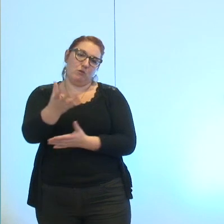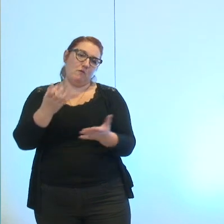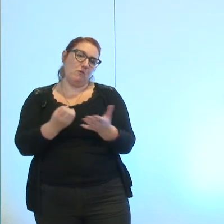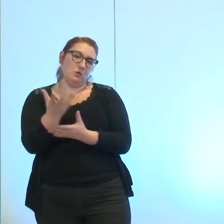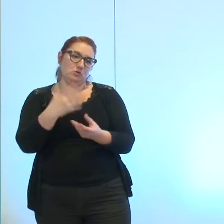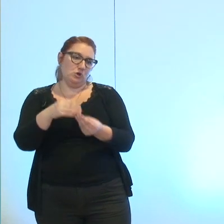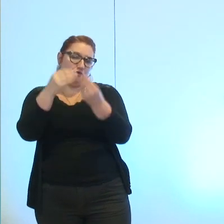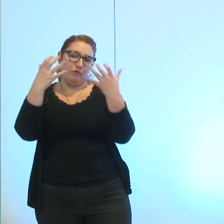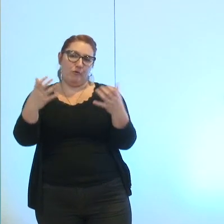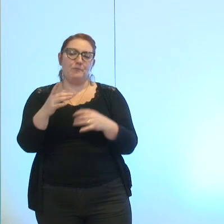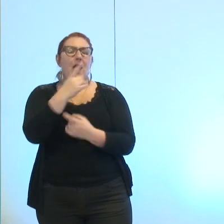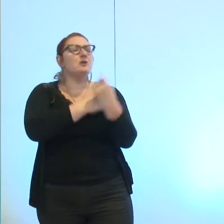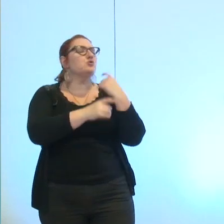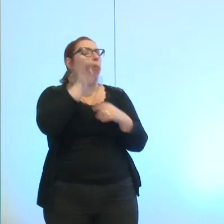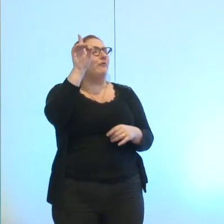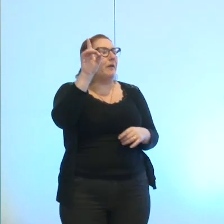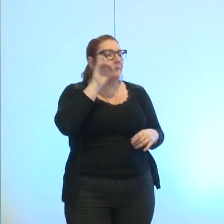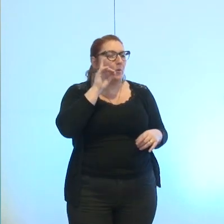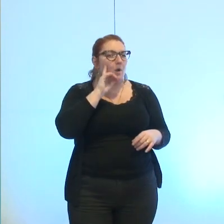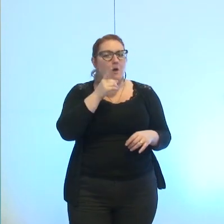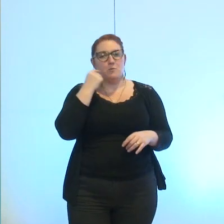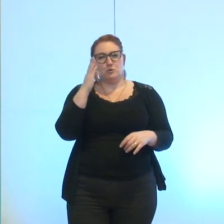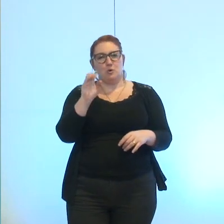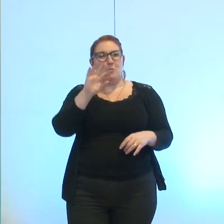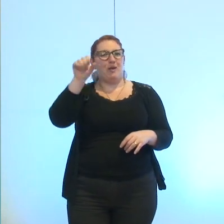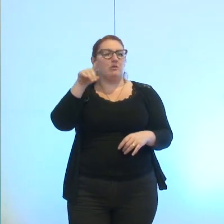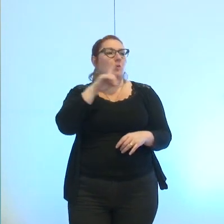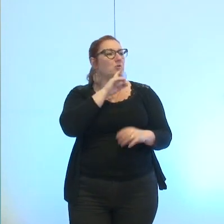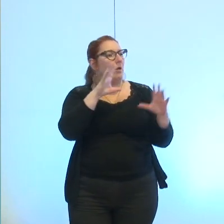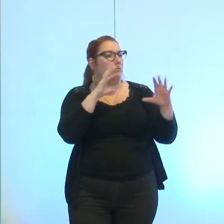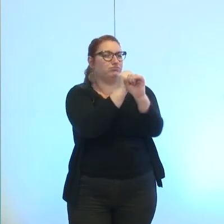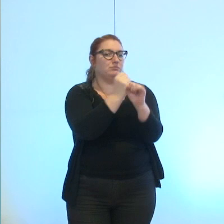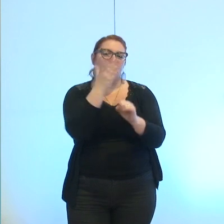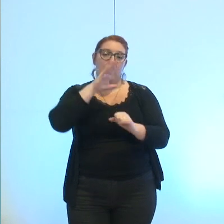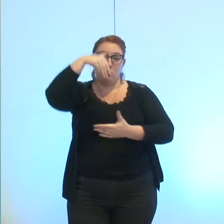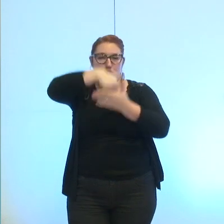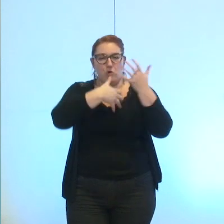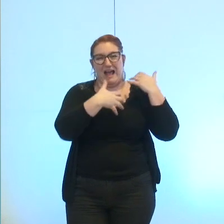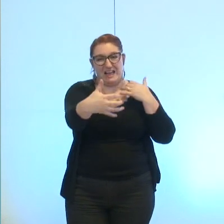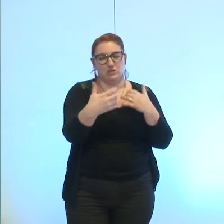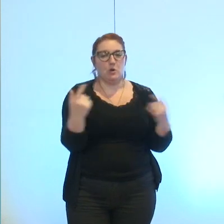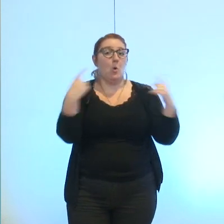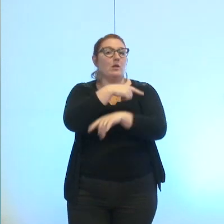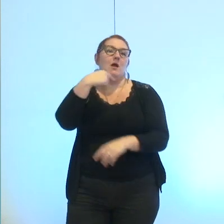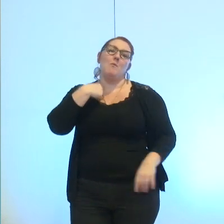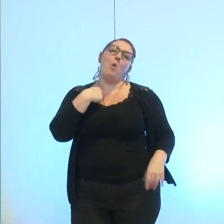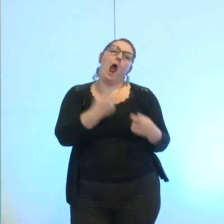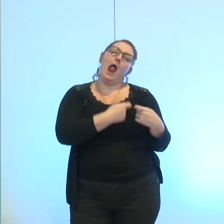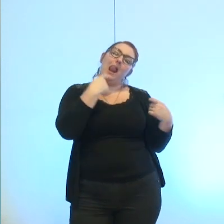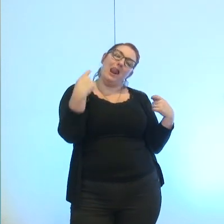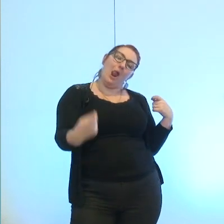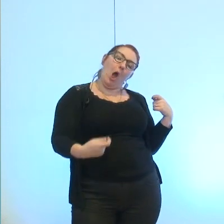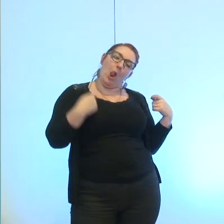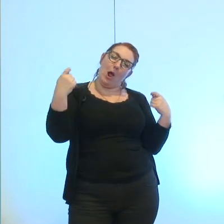ajouter ah je reviens parce que Olivier Bertrand a été court mais prolix contrairement à moi comme chacun sait qui suis très